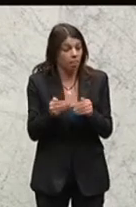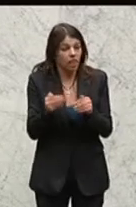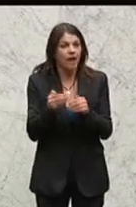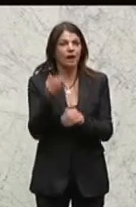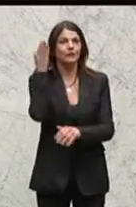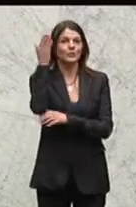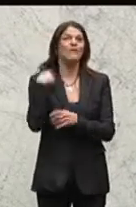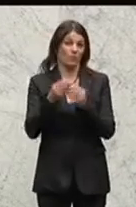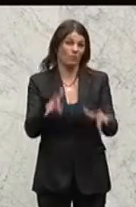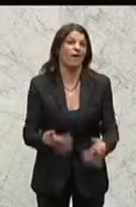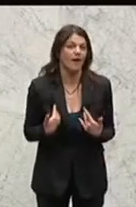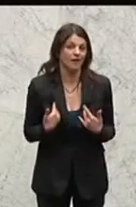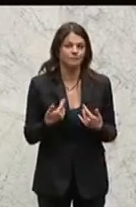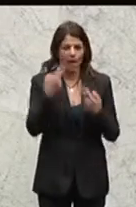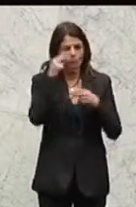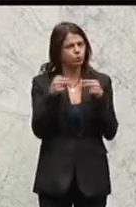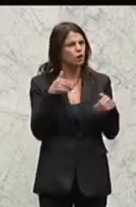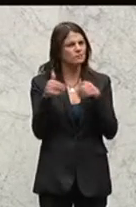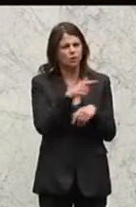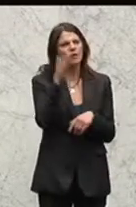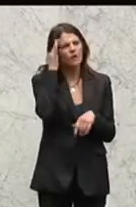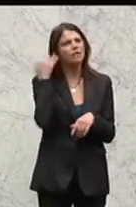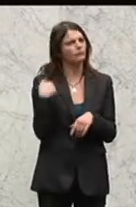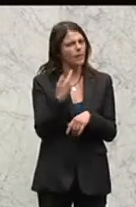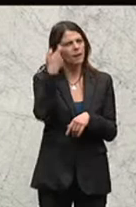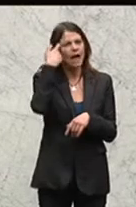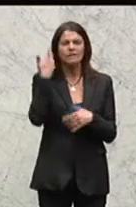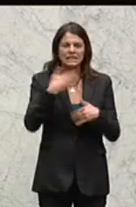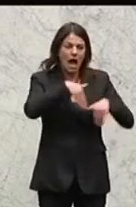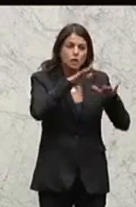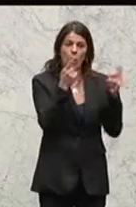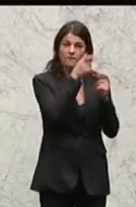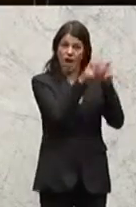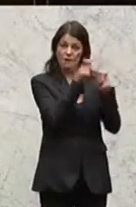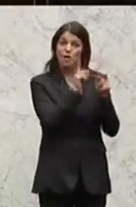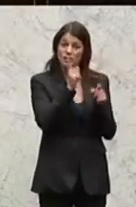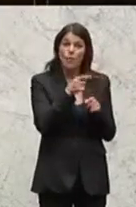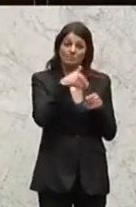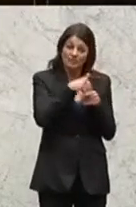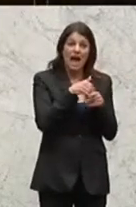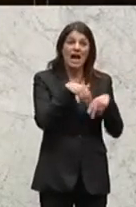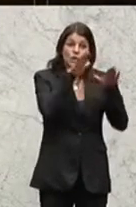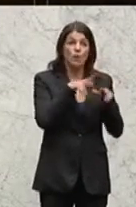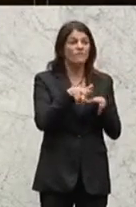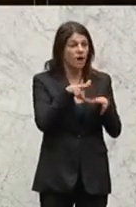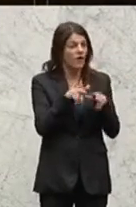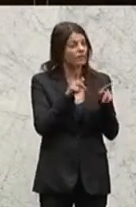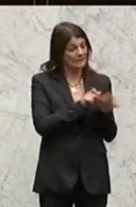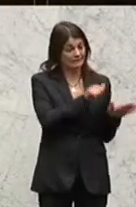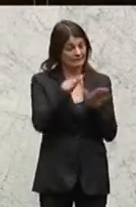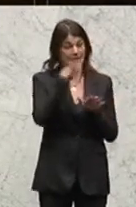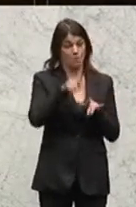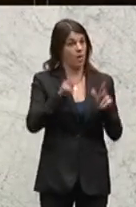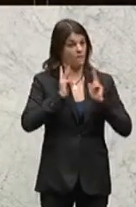Das heißt, Herr Bundesminister, Sie wissen, wir sind an und für sich der Meinung, dass Asylwerber auch während dem Asylverfahren nach einer entsprechenden Wartefrist von